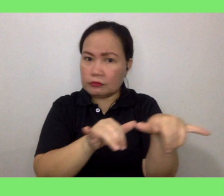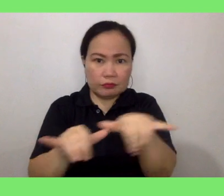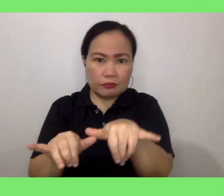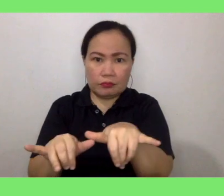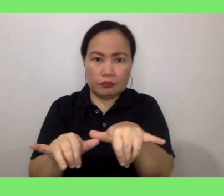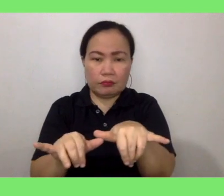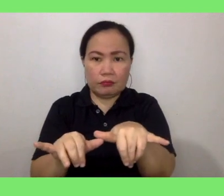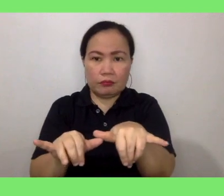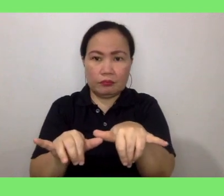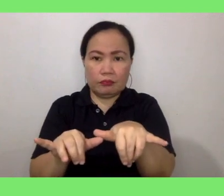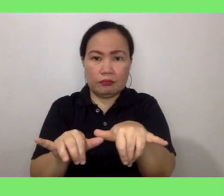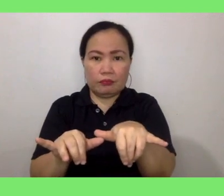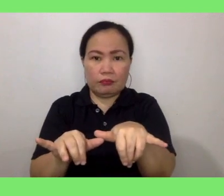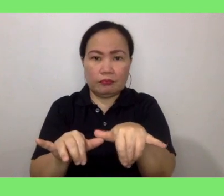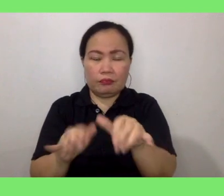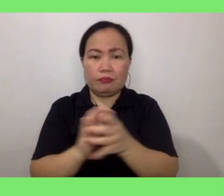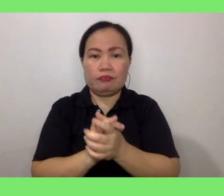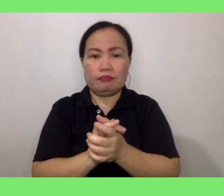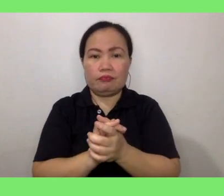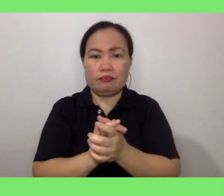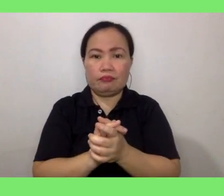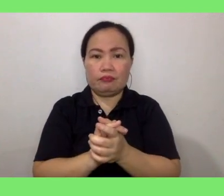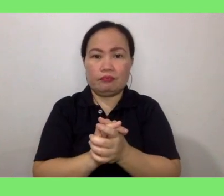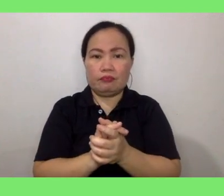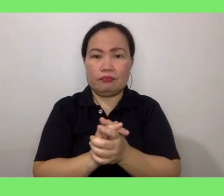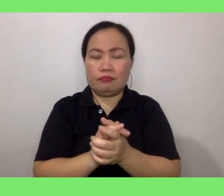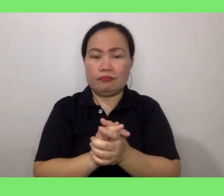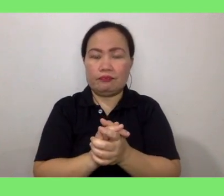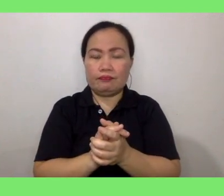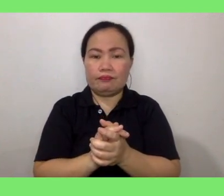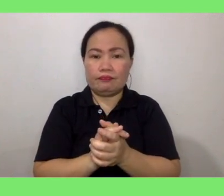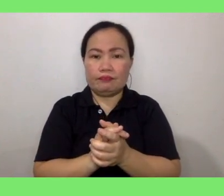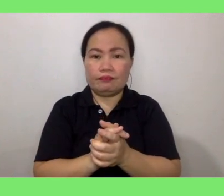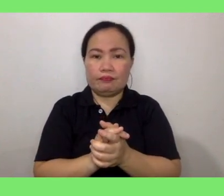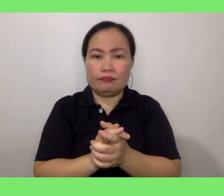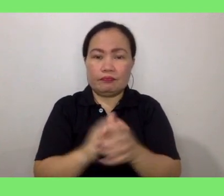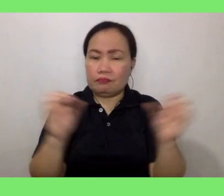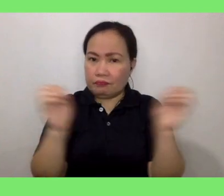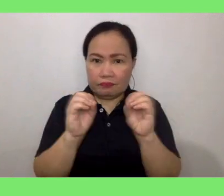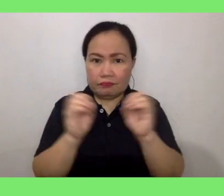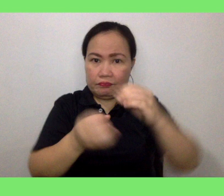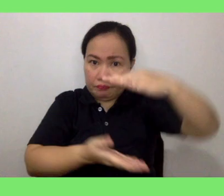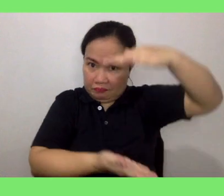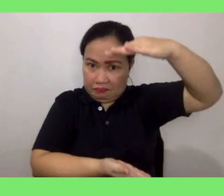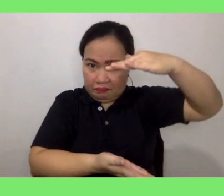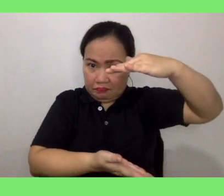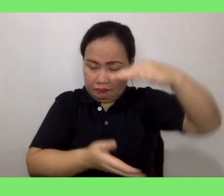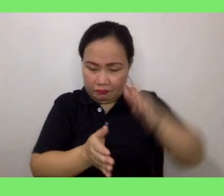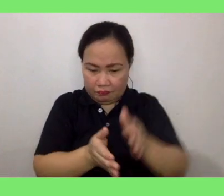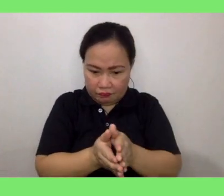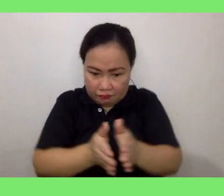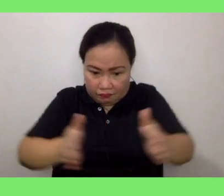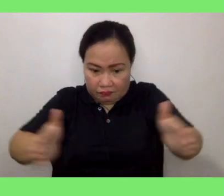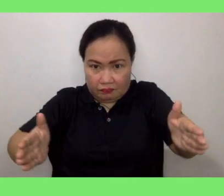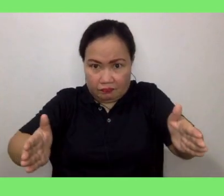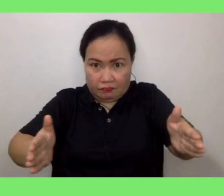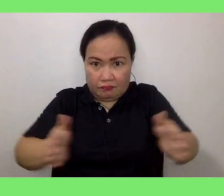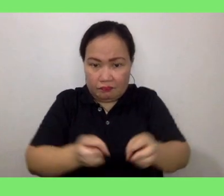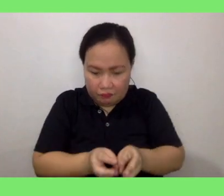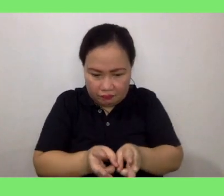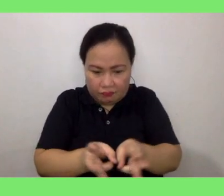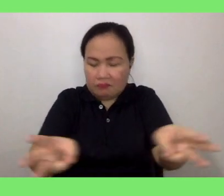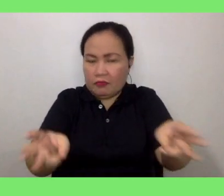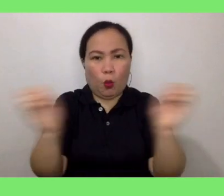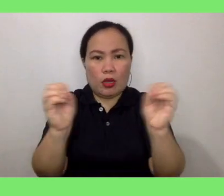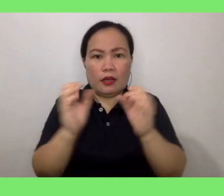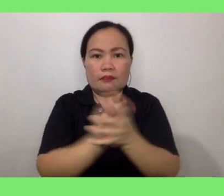Okay? Wala siyang dimension, length, width, thickness, wala siya nun. Okay? So, a point is